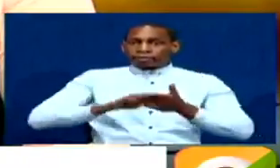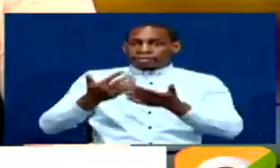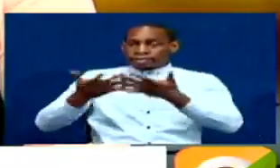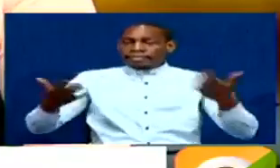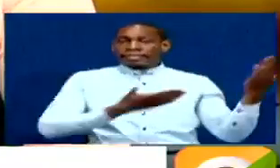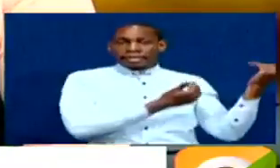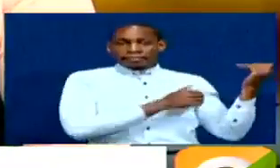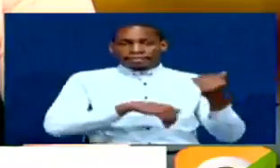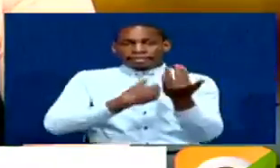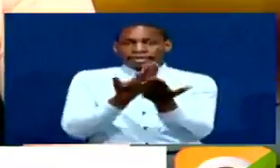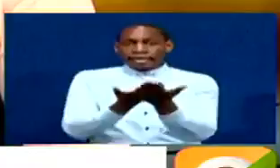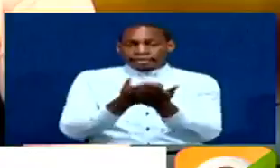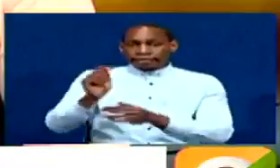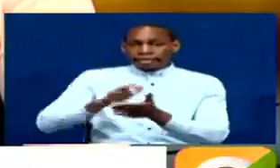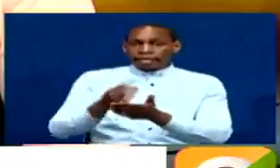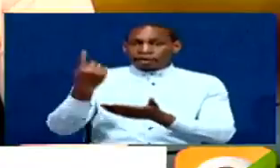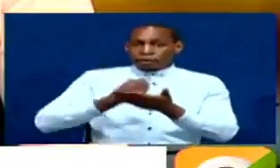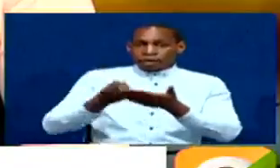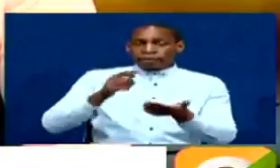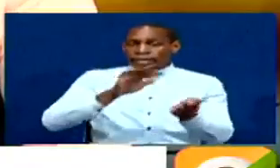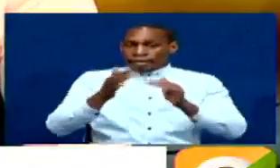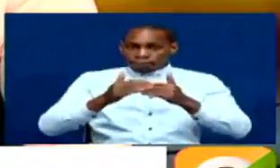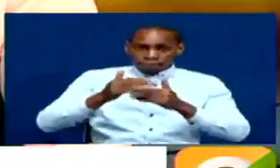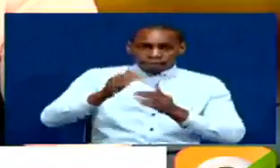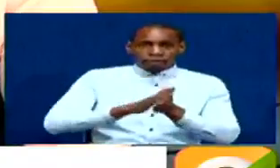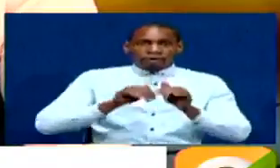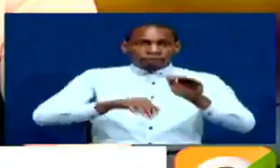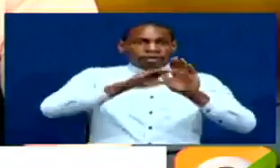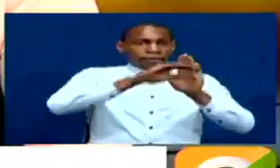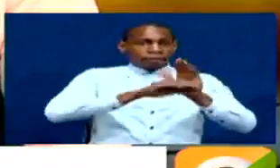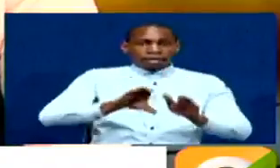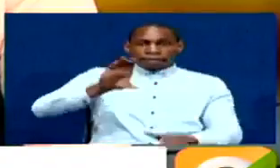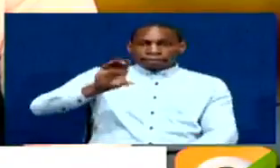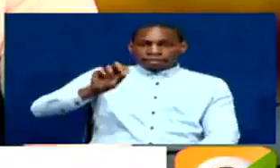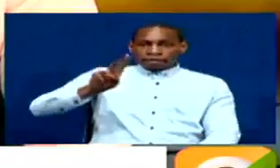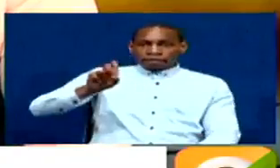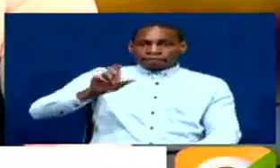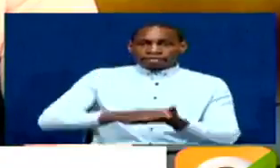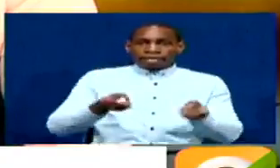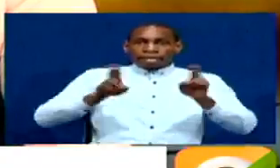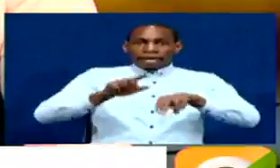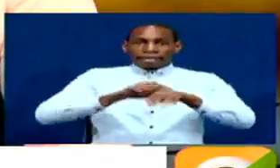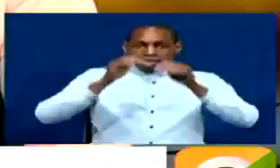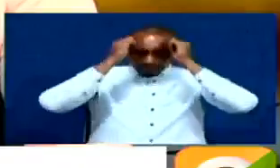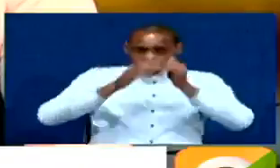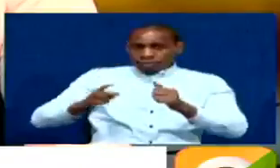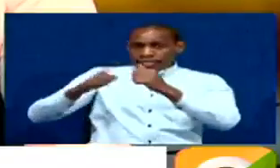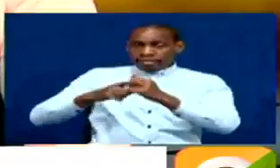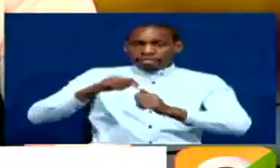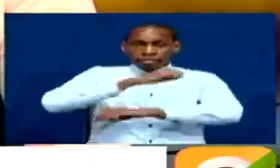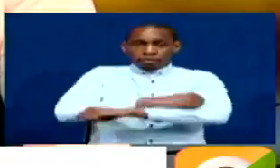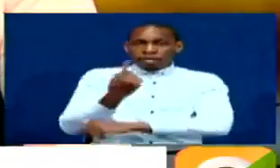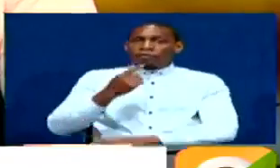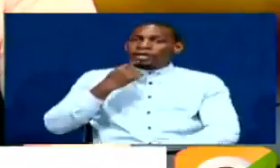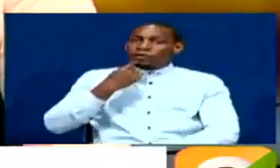ambayo inatarajiwa kuwasili nchini katika wiki moja hivi chini ya mpango wa COVAX. Haya yanajiri wakati ambapo wanafunzi 6 katika shule moja